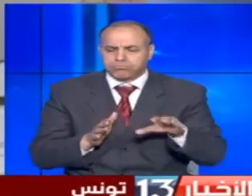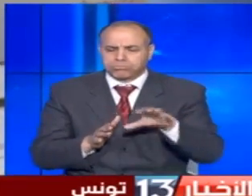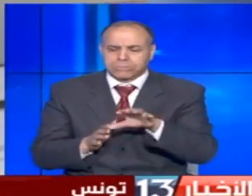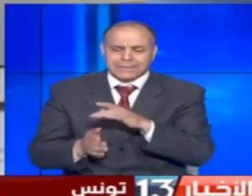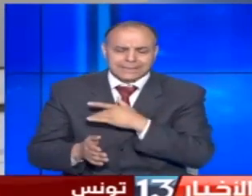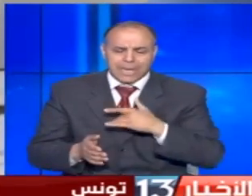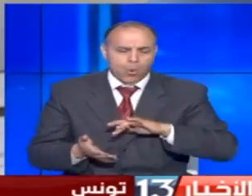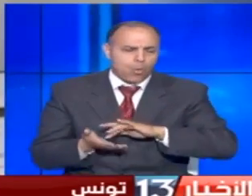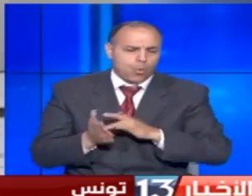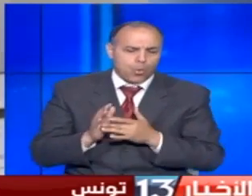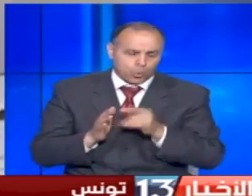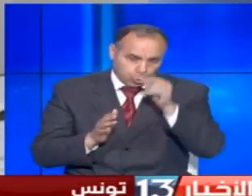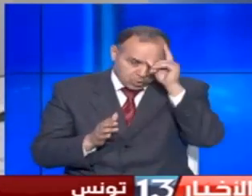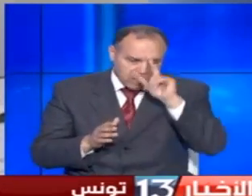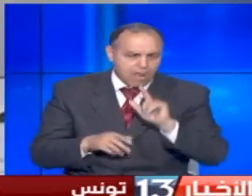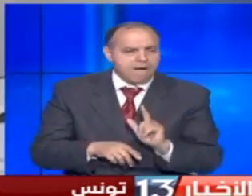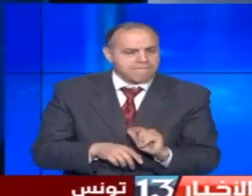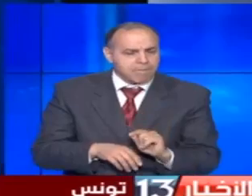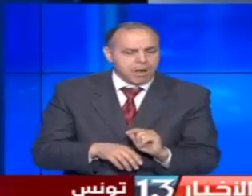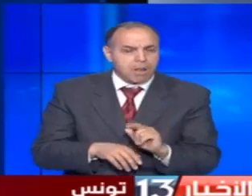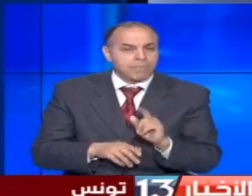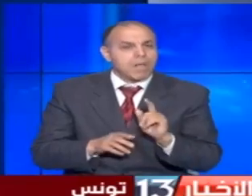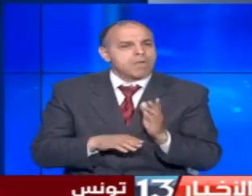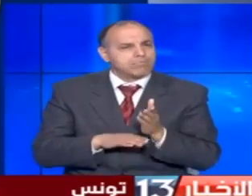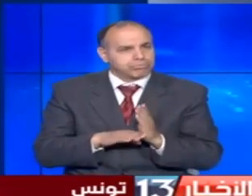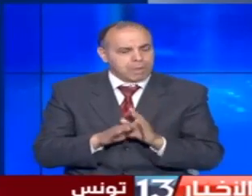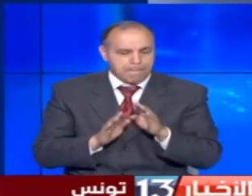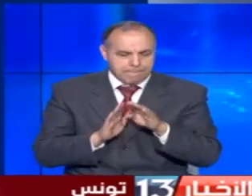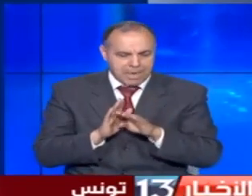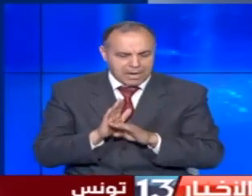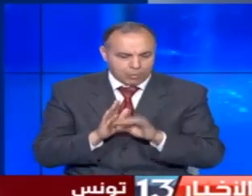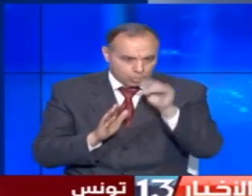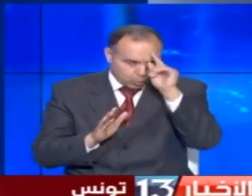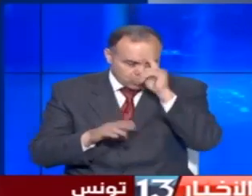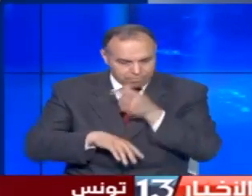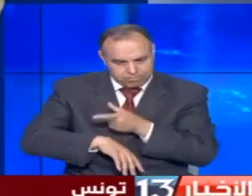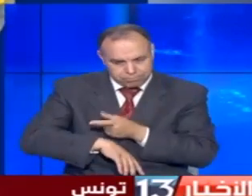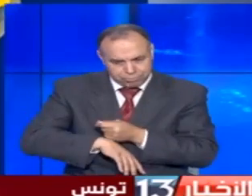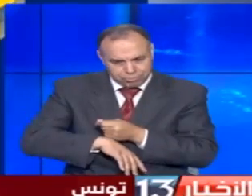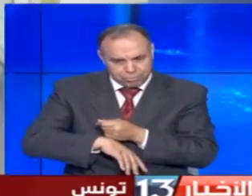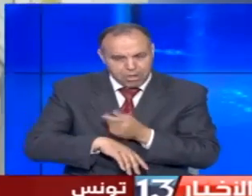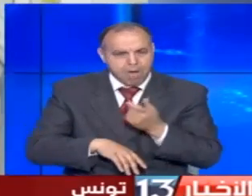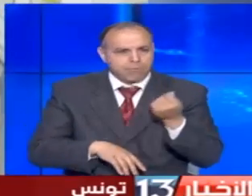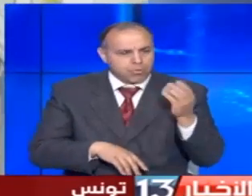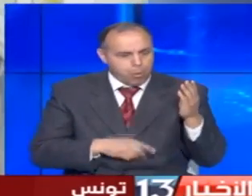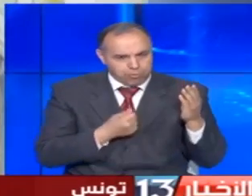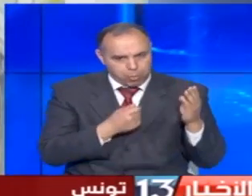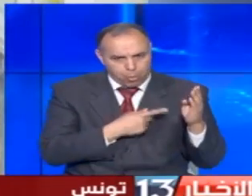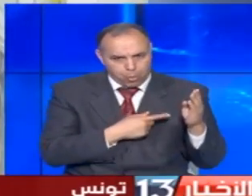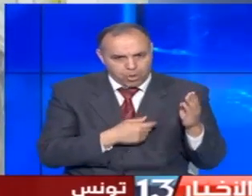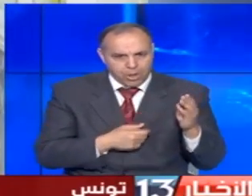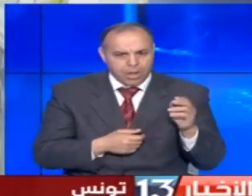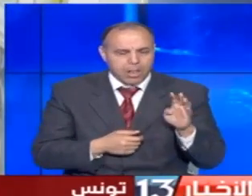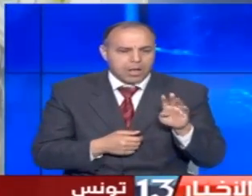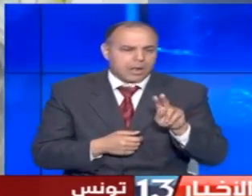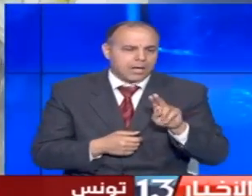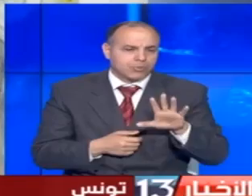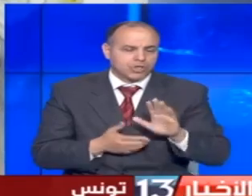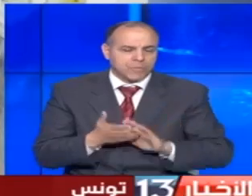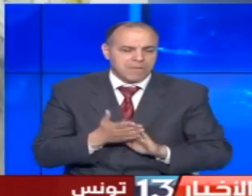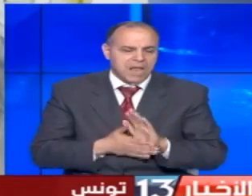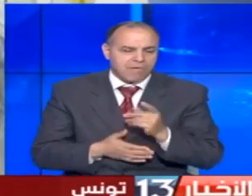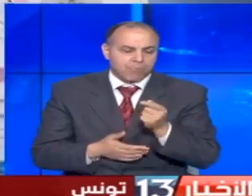الصحيه الاساسيه بكامل الجمهوريه يوفره البرنامج الوطني للتلقيح بميزانيه تقدر ب 25